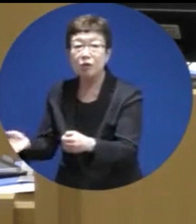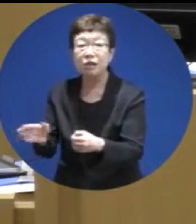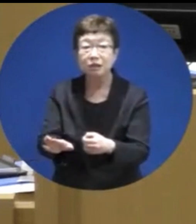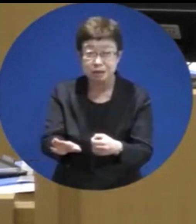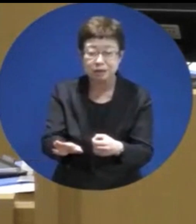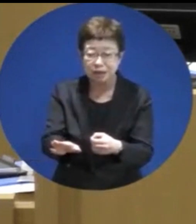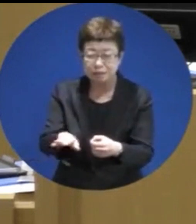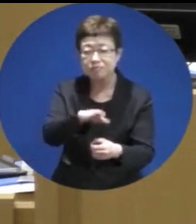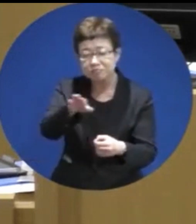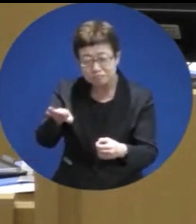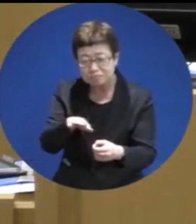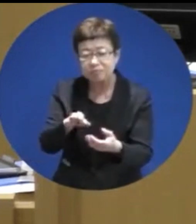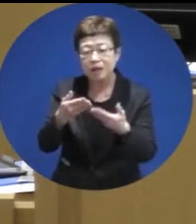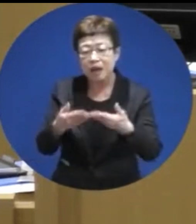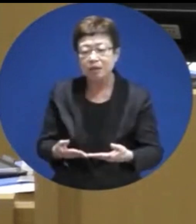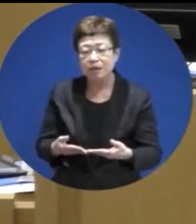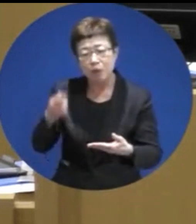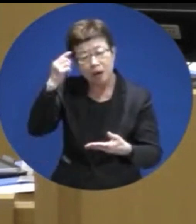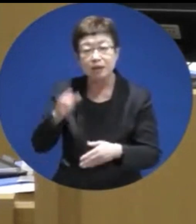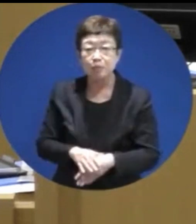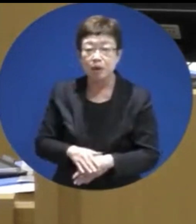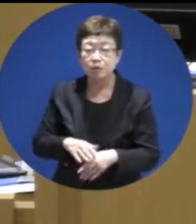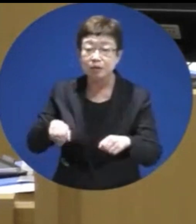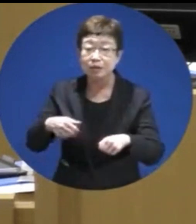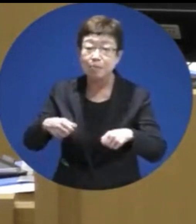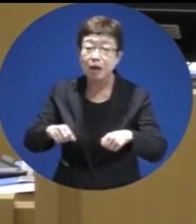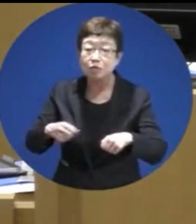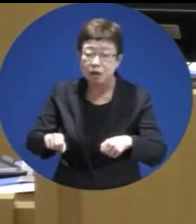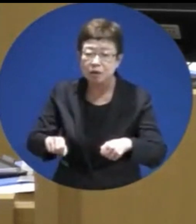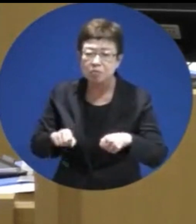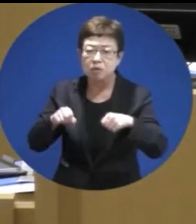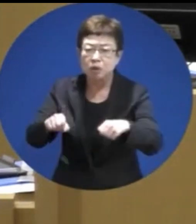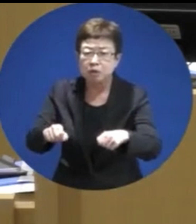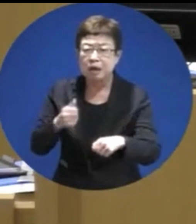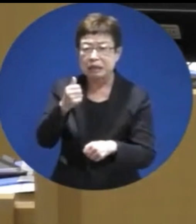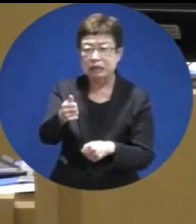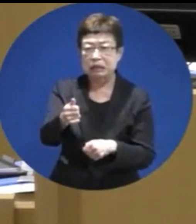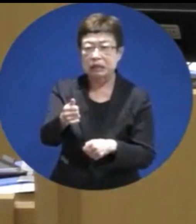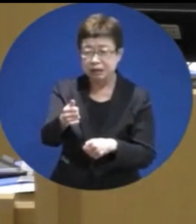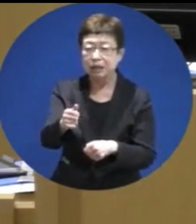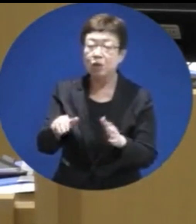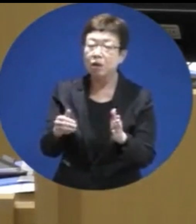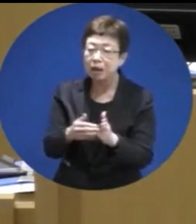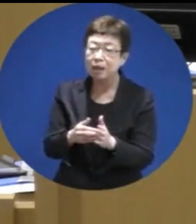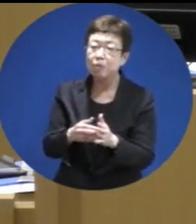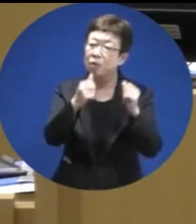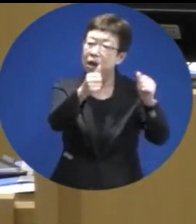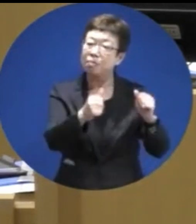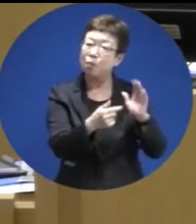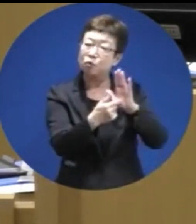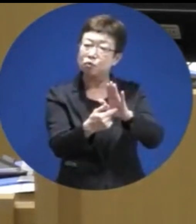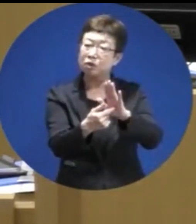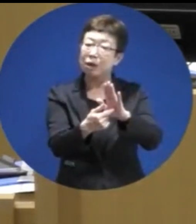公園利用者の安全を確保しています。自転車やバイクなどの車両を公園に乗り入れることは禁止とされており、これまでも看板により周知